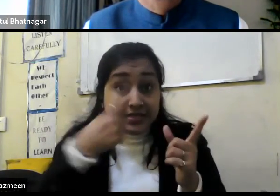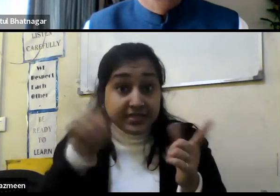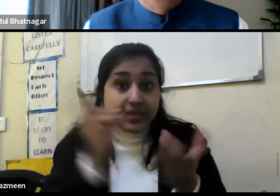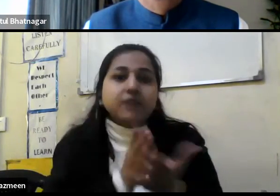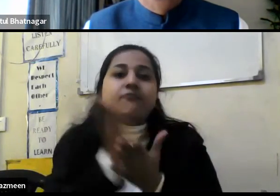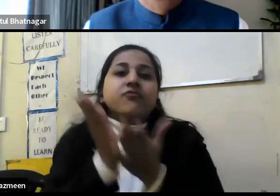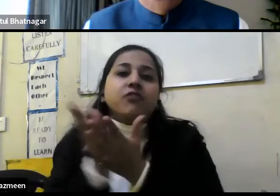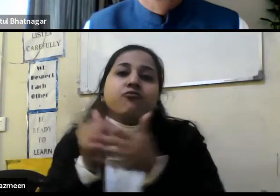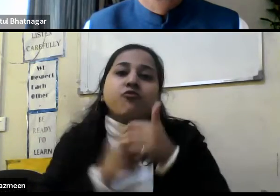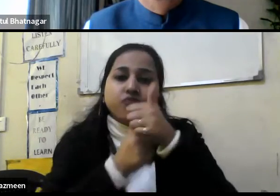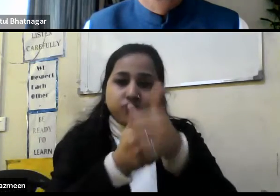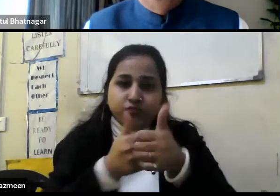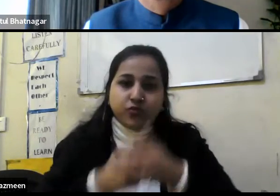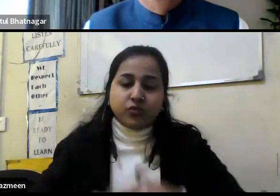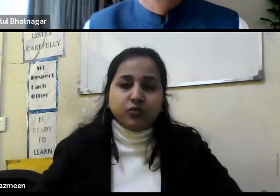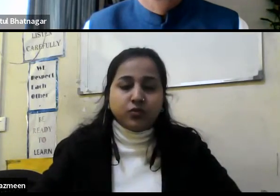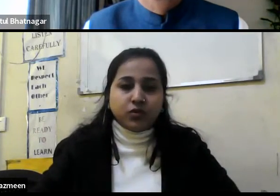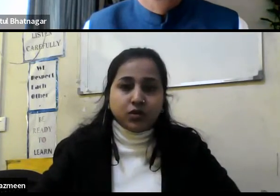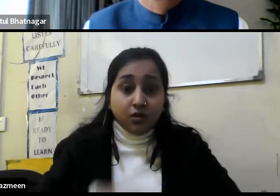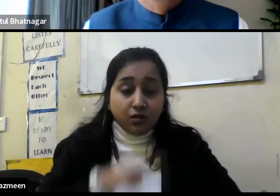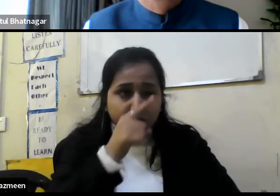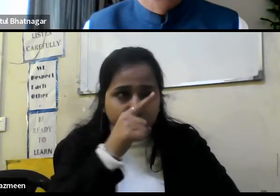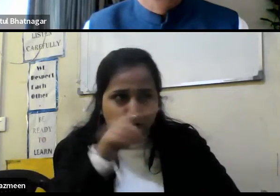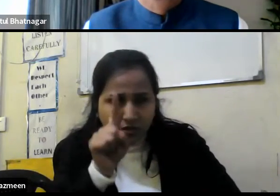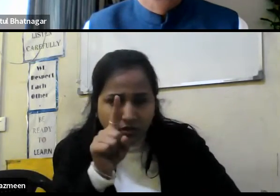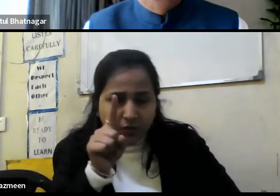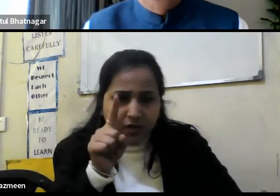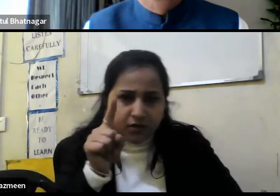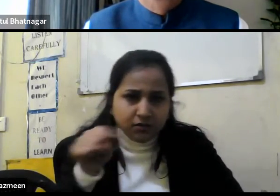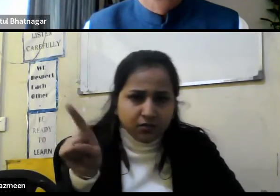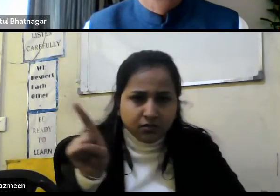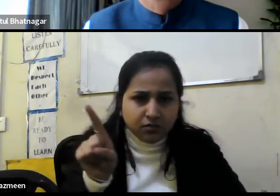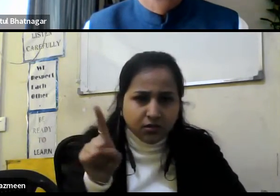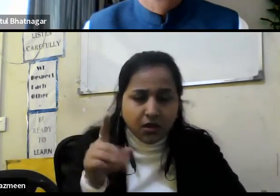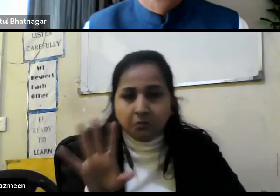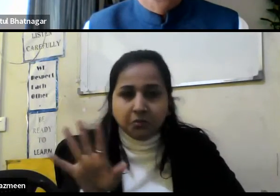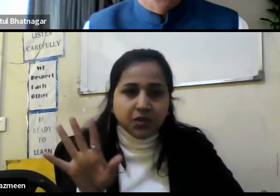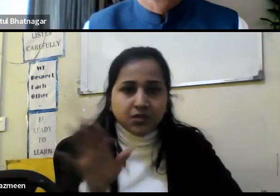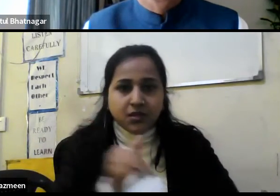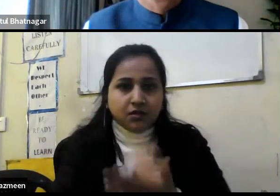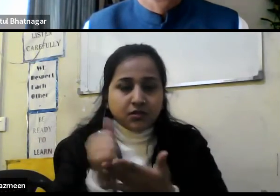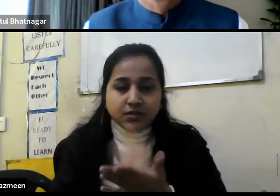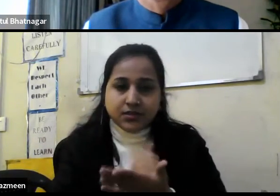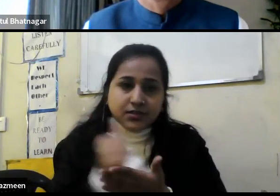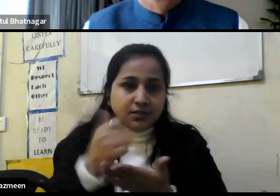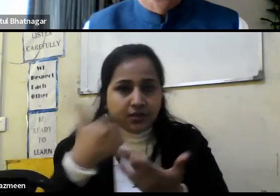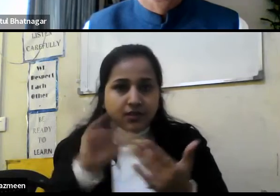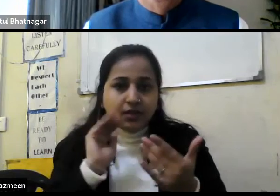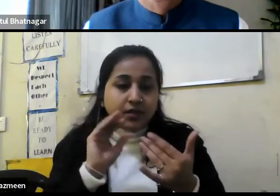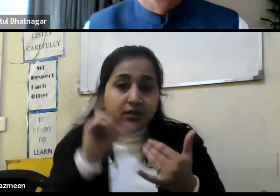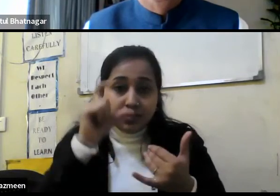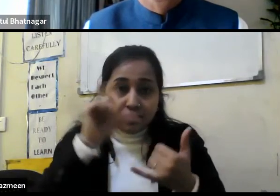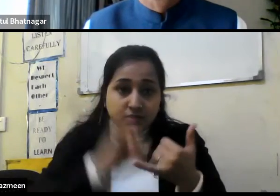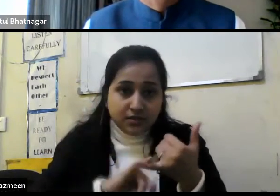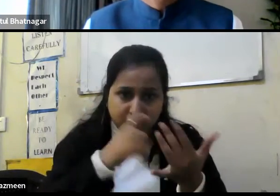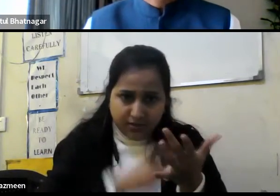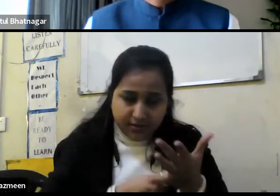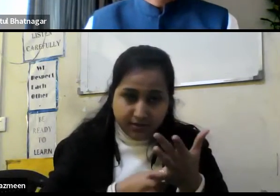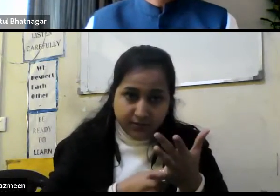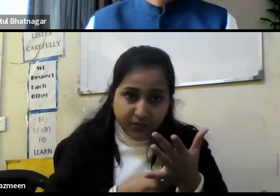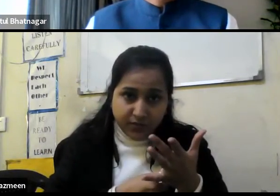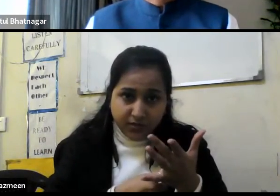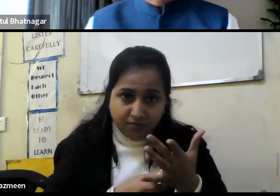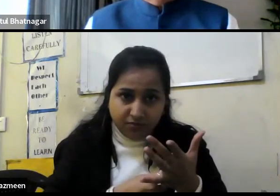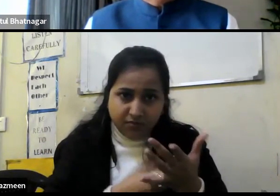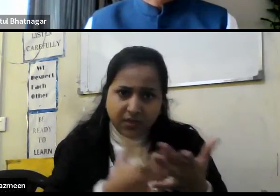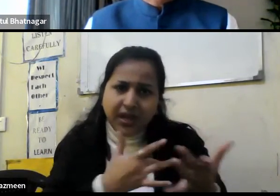सही तरीके से करेंगे और टिक मार्क एक्सरसाइज कर देते हैं। सीएसआर में भी टेंडेंसी रहती है